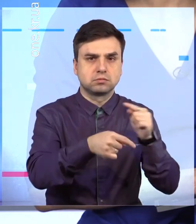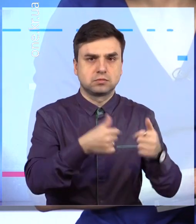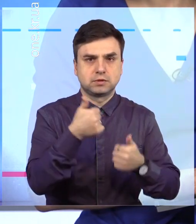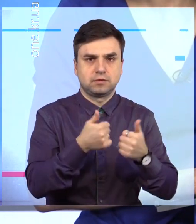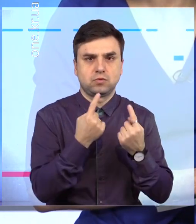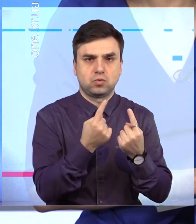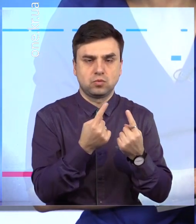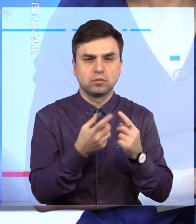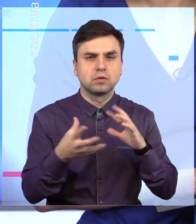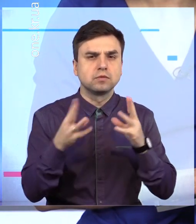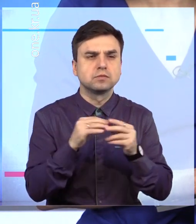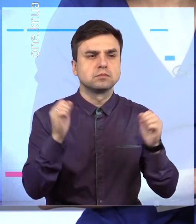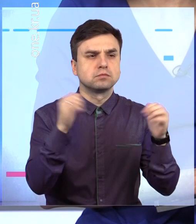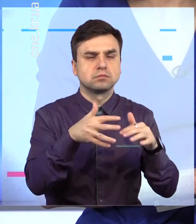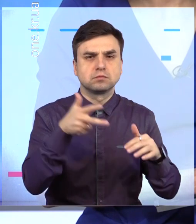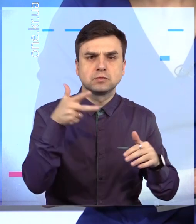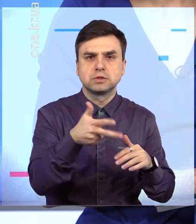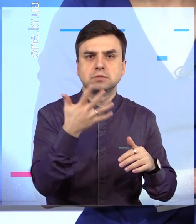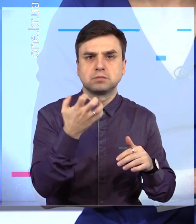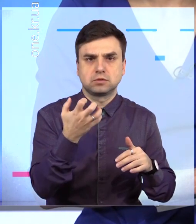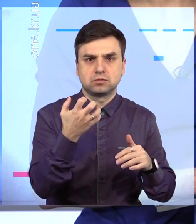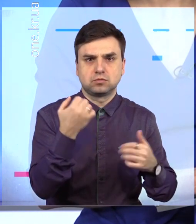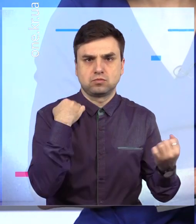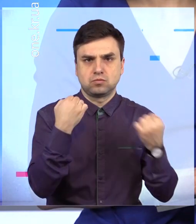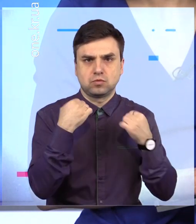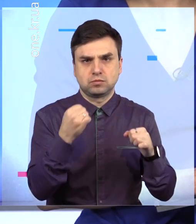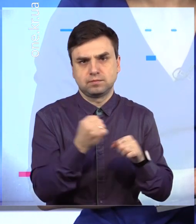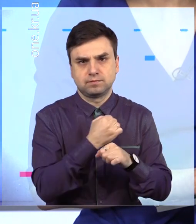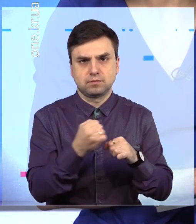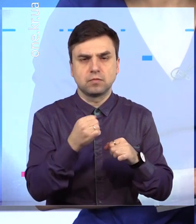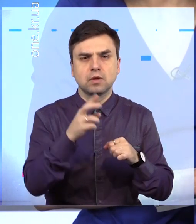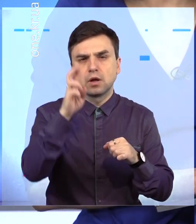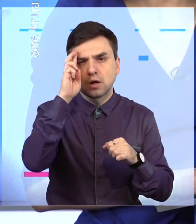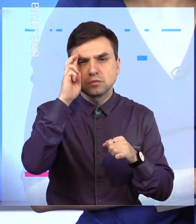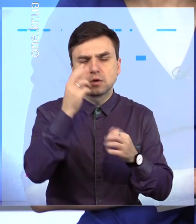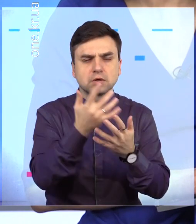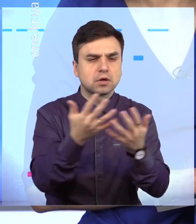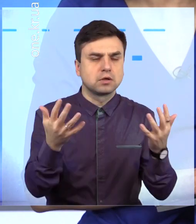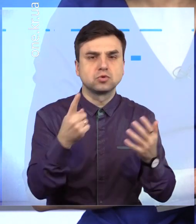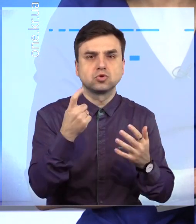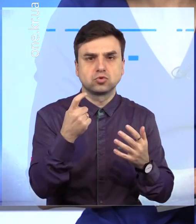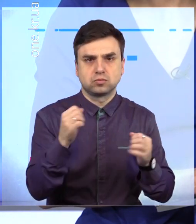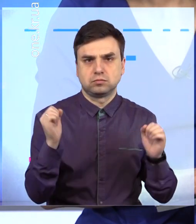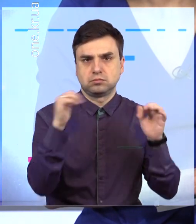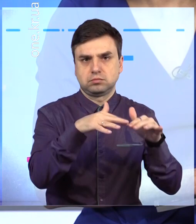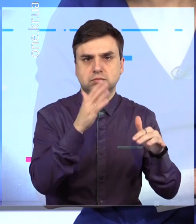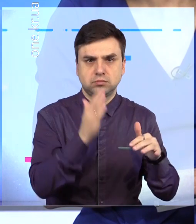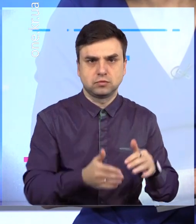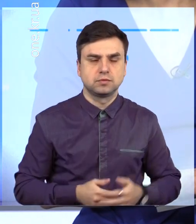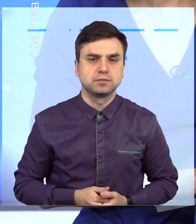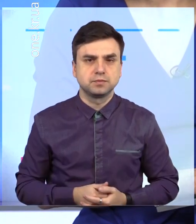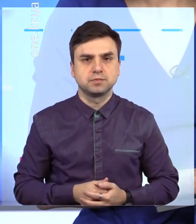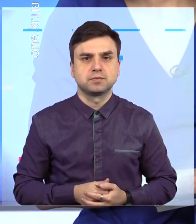3,5 тисячі атлетів із понад 100 країн. Поспілкувалася та дізналася про підготовку до змагань криворізького кікбоксера і